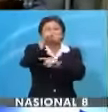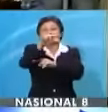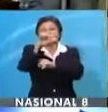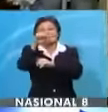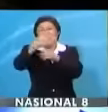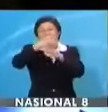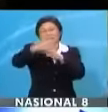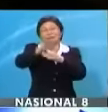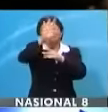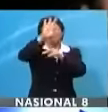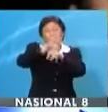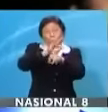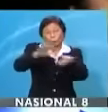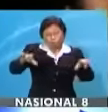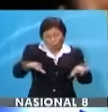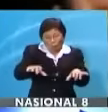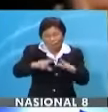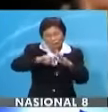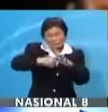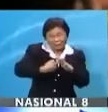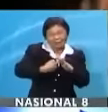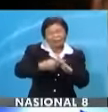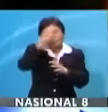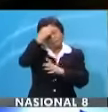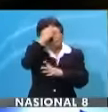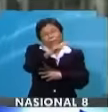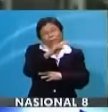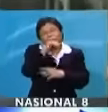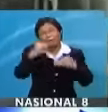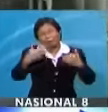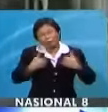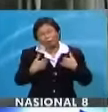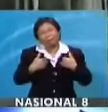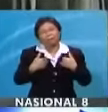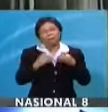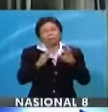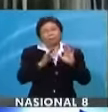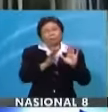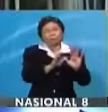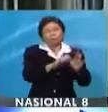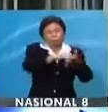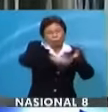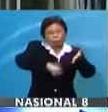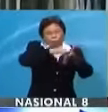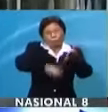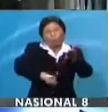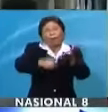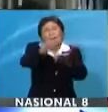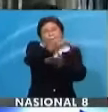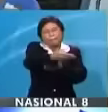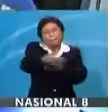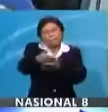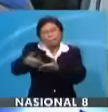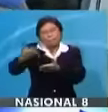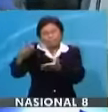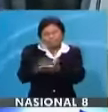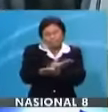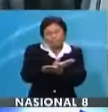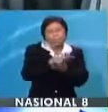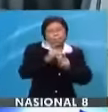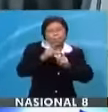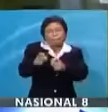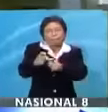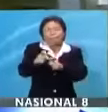bulan pelaksanaannya, Dato' Ahmad memaklumkan ianya tidak termasuk penolakan hasil ke atas beberapa barangan yang baru diberikan